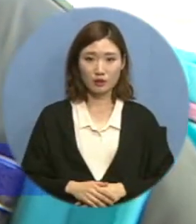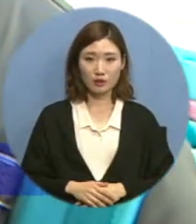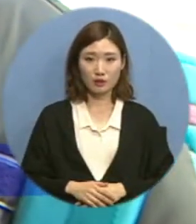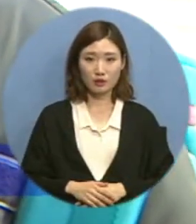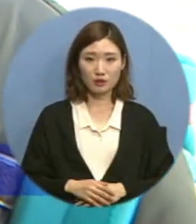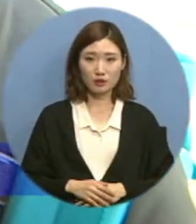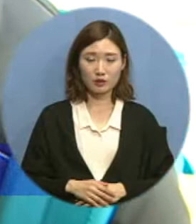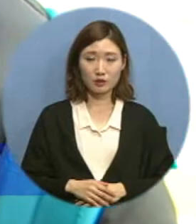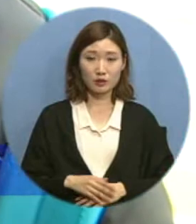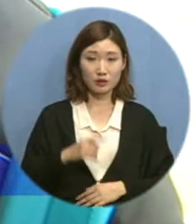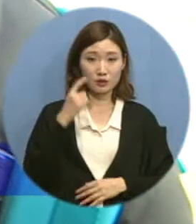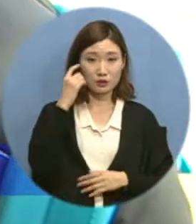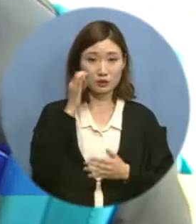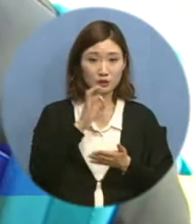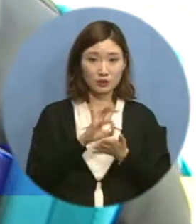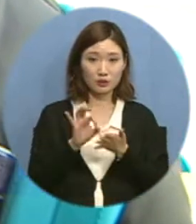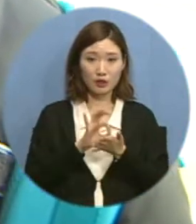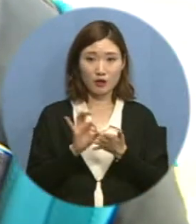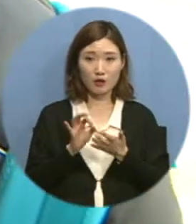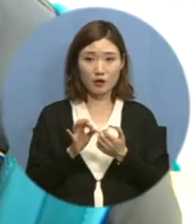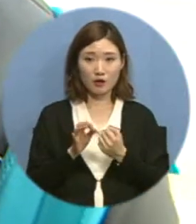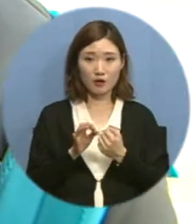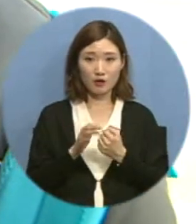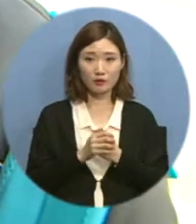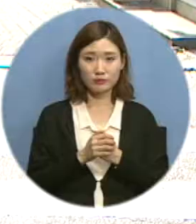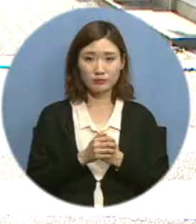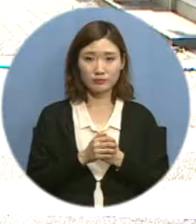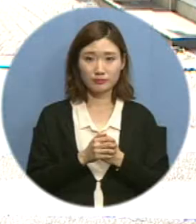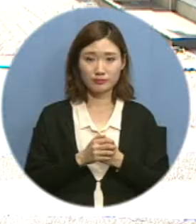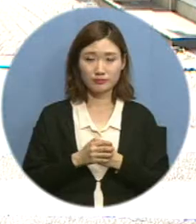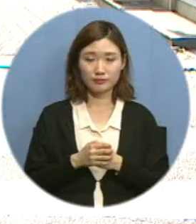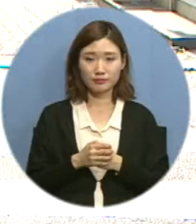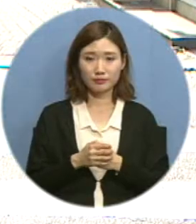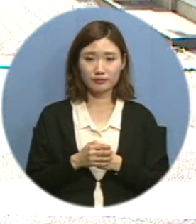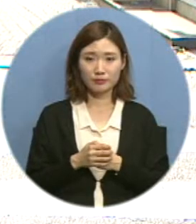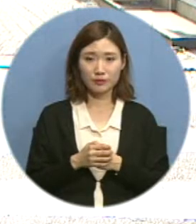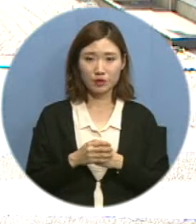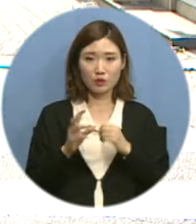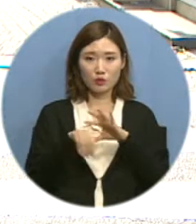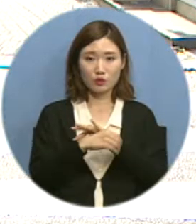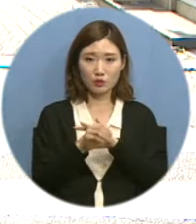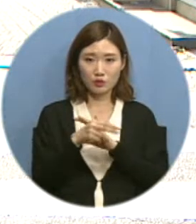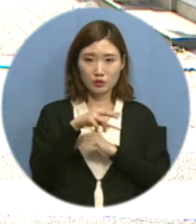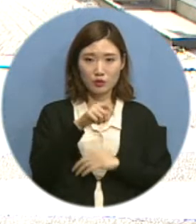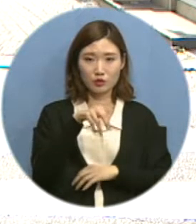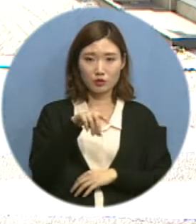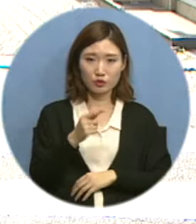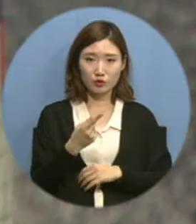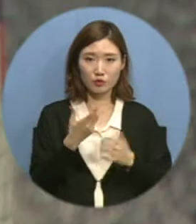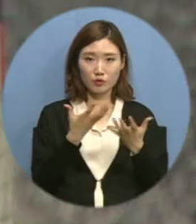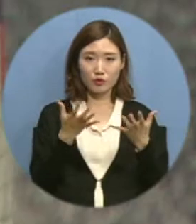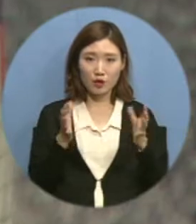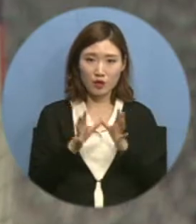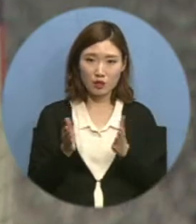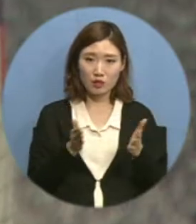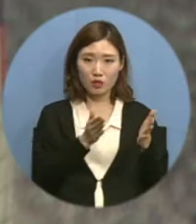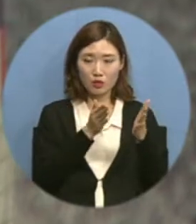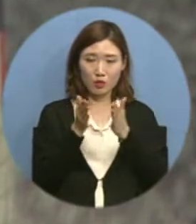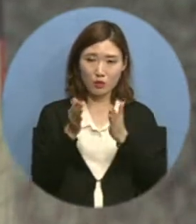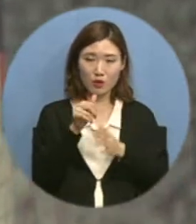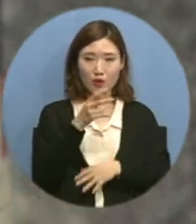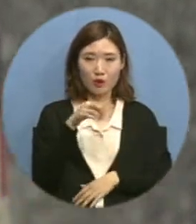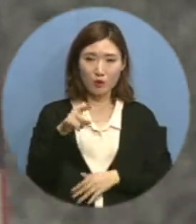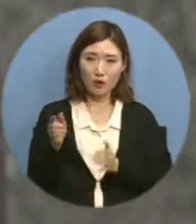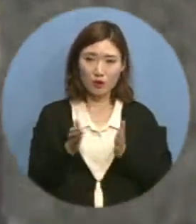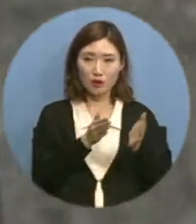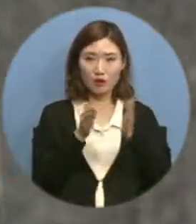써진다는 거에 좀 나은 것 같아요. 종로구 성균관로와 해와로 일대 전봇대가 예술